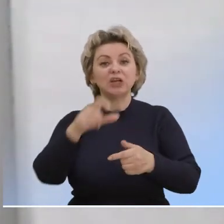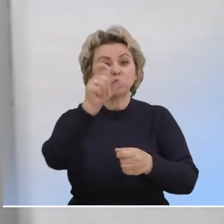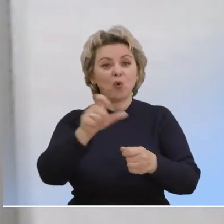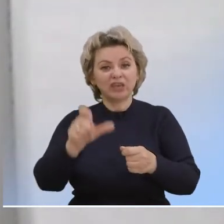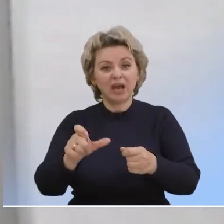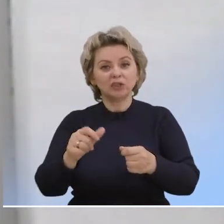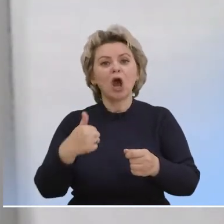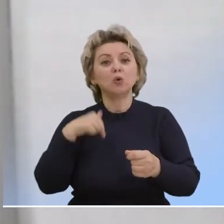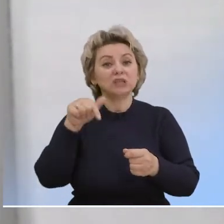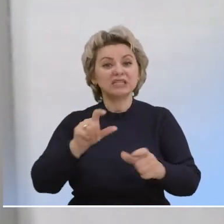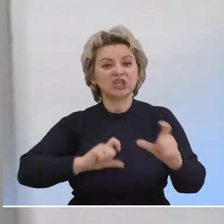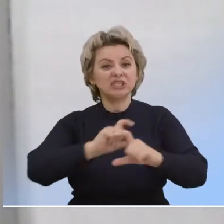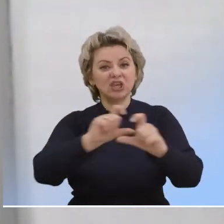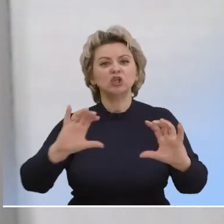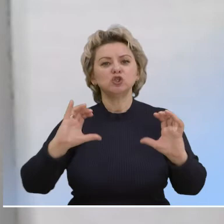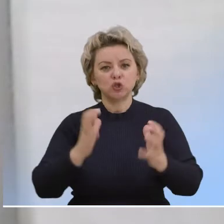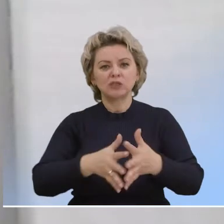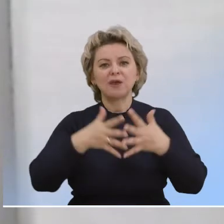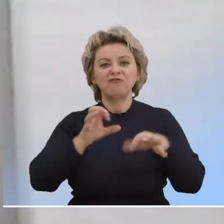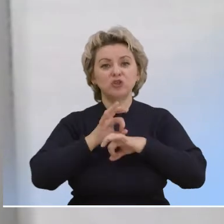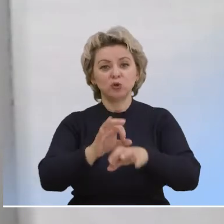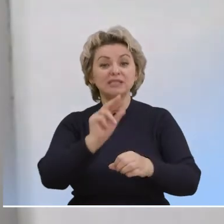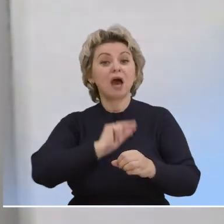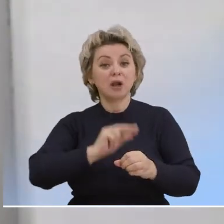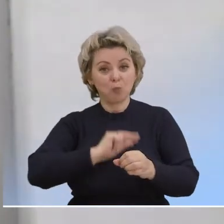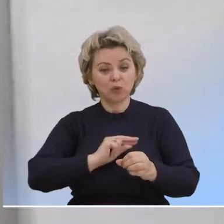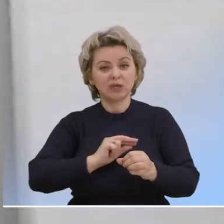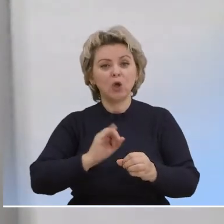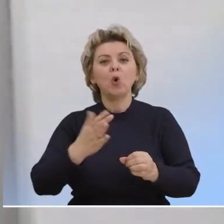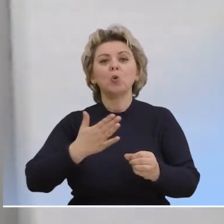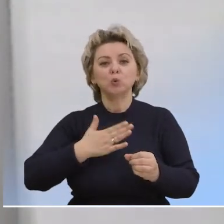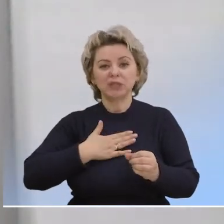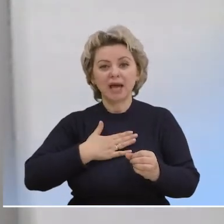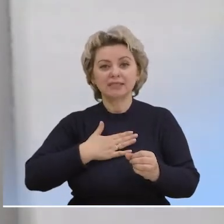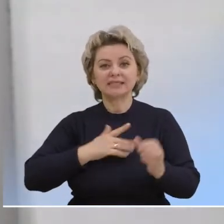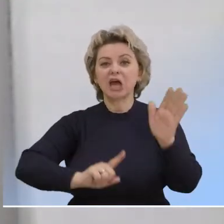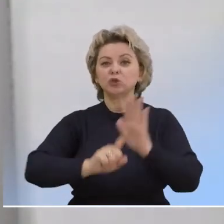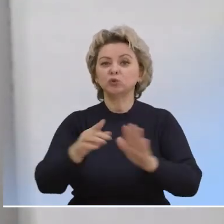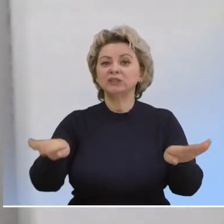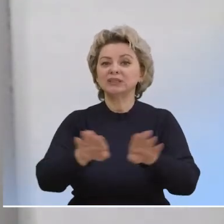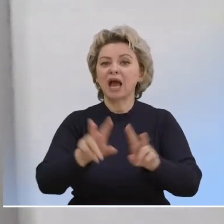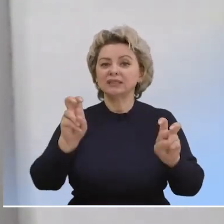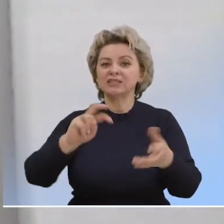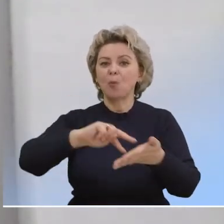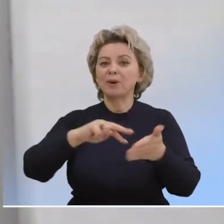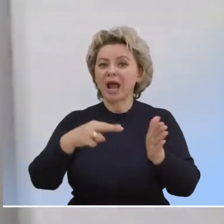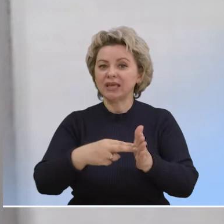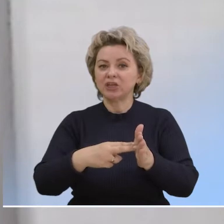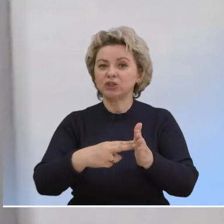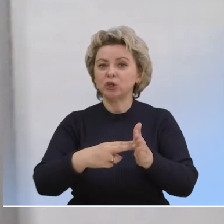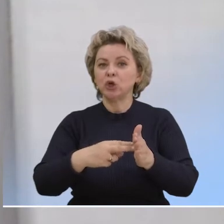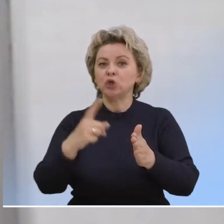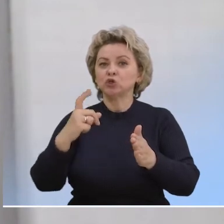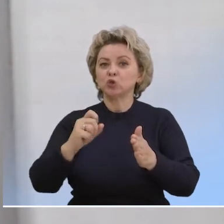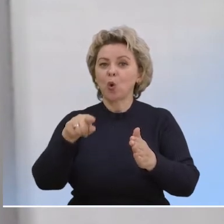подготовки кадров, а здесь у нас в вузе ведется очень серьезная большая работа. У нас стартует так называемый проект